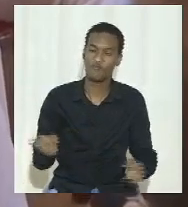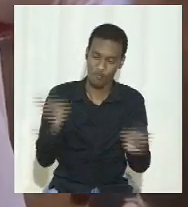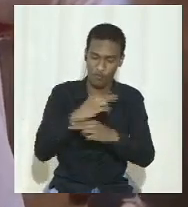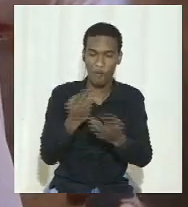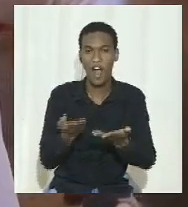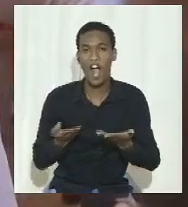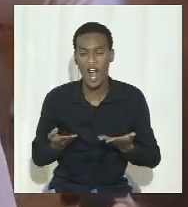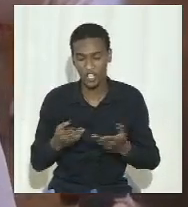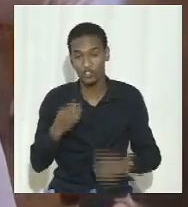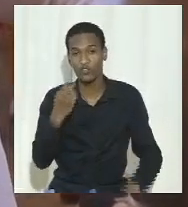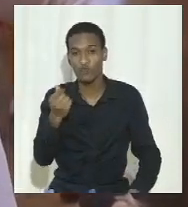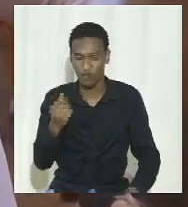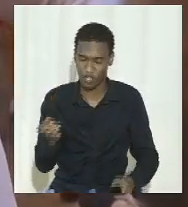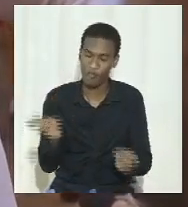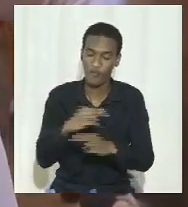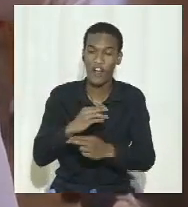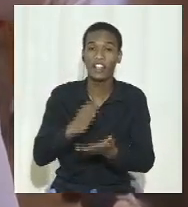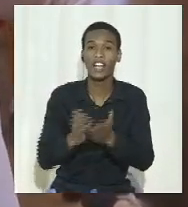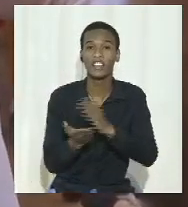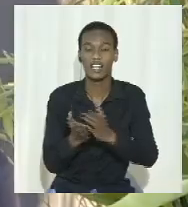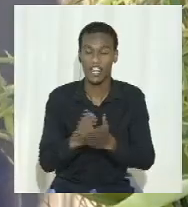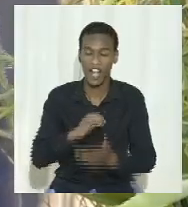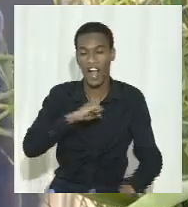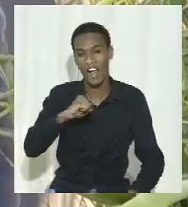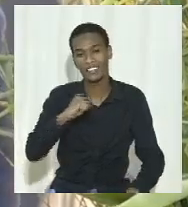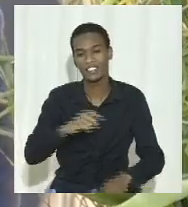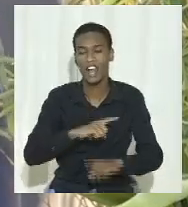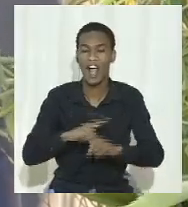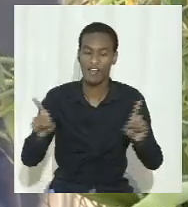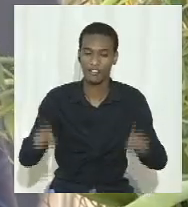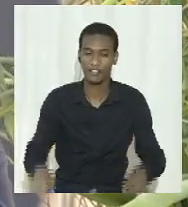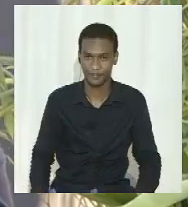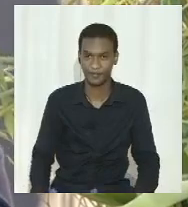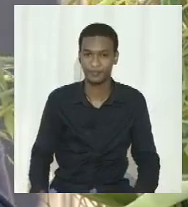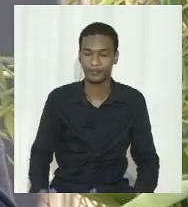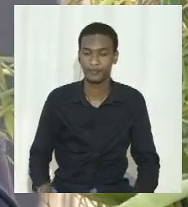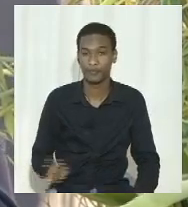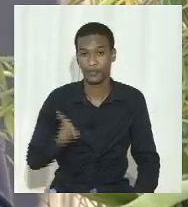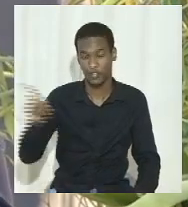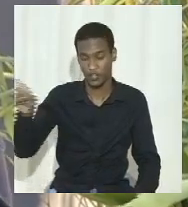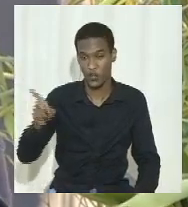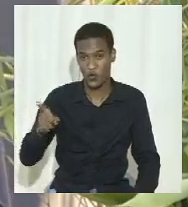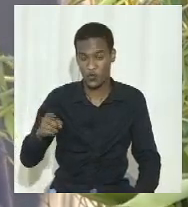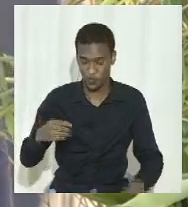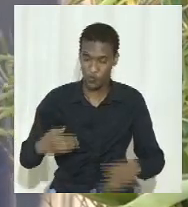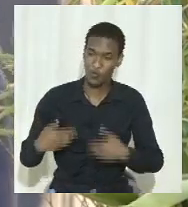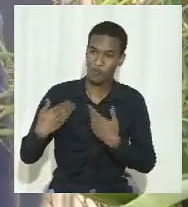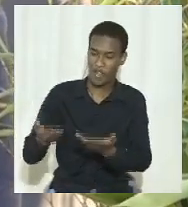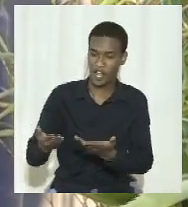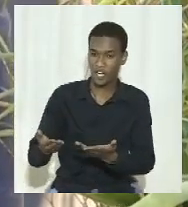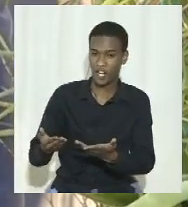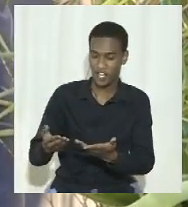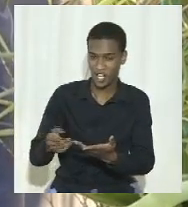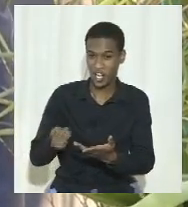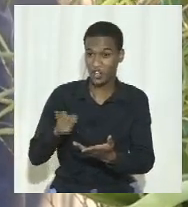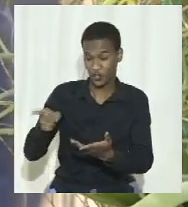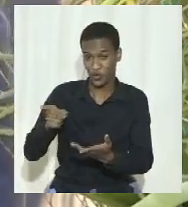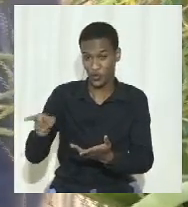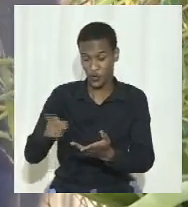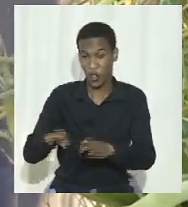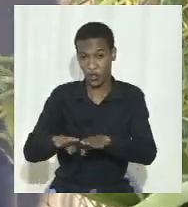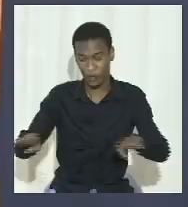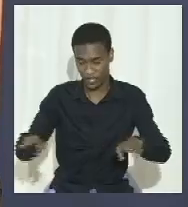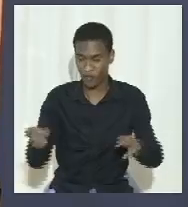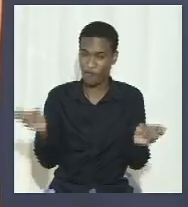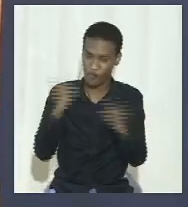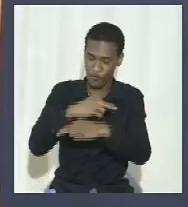hafa. Io fahitia ary izy bolongam-bola hiditra anatin'ny kitapo volam-panjakana izany hoe ilay lela vola nomenao Andriamatoa filoha